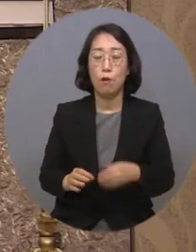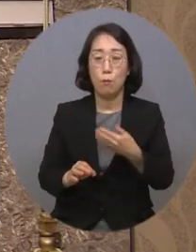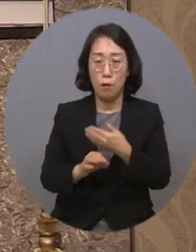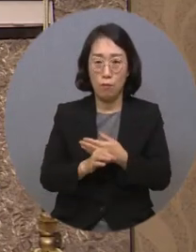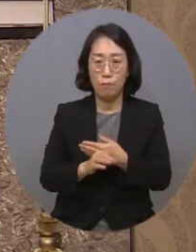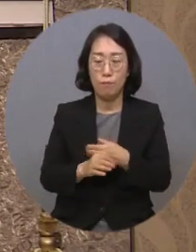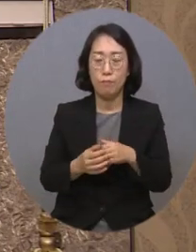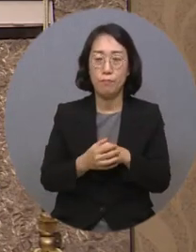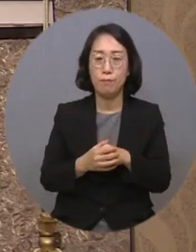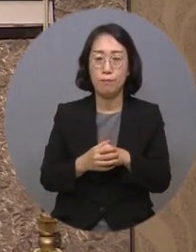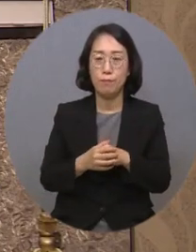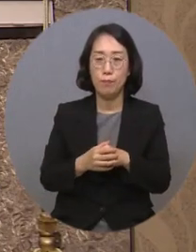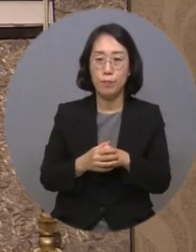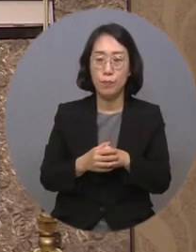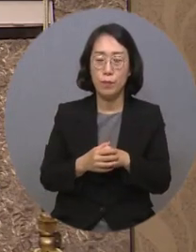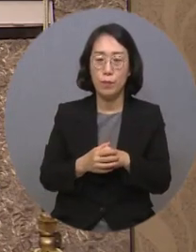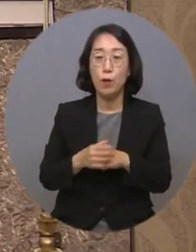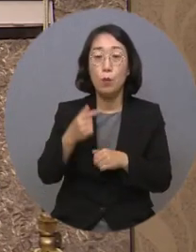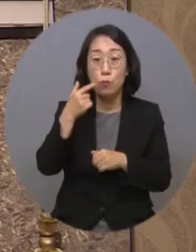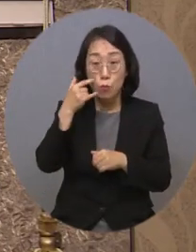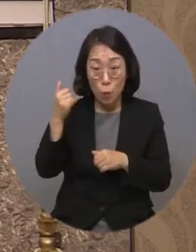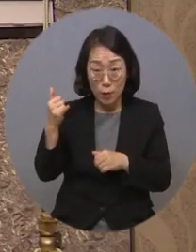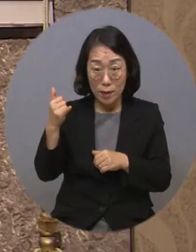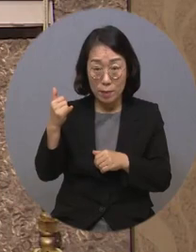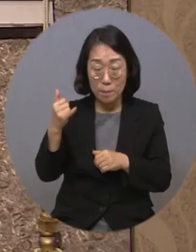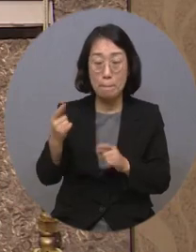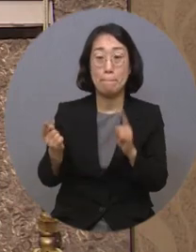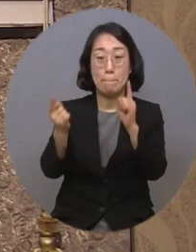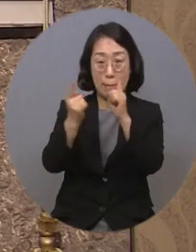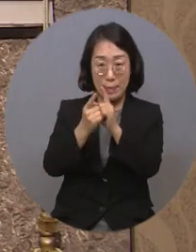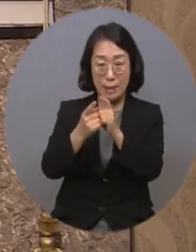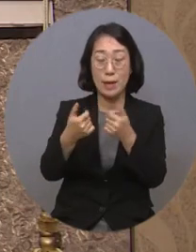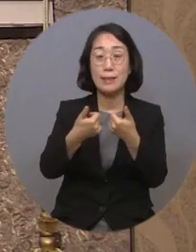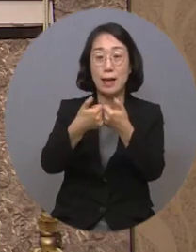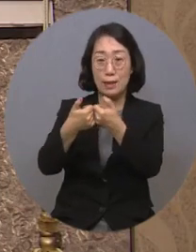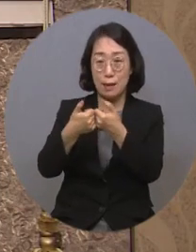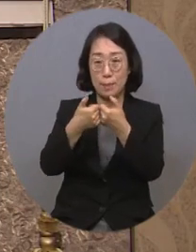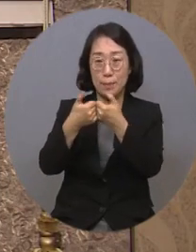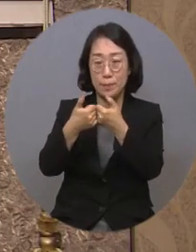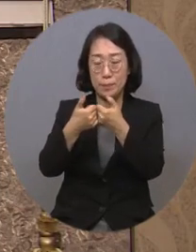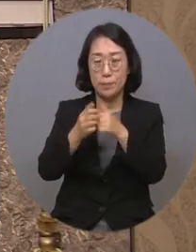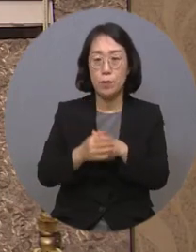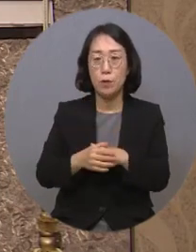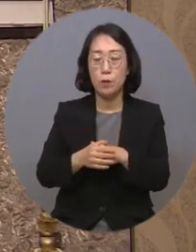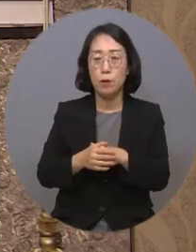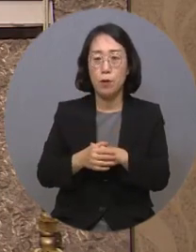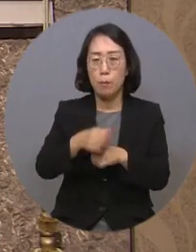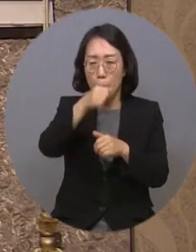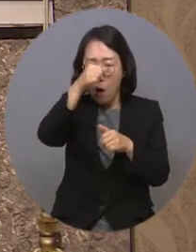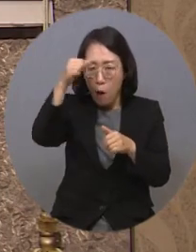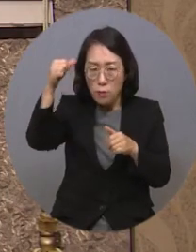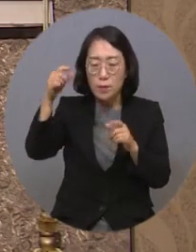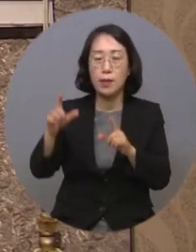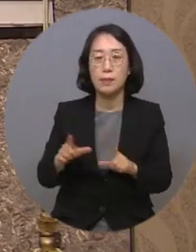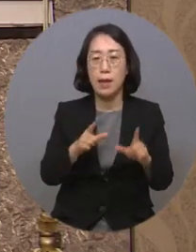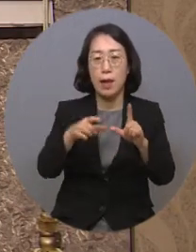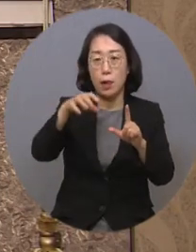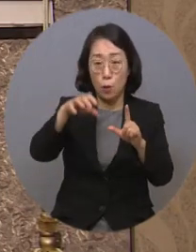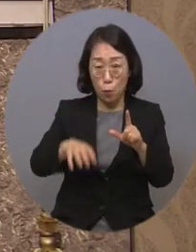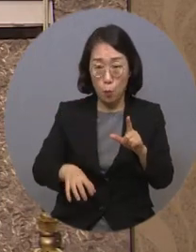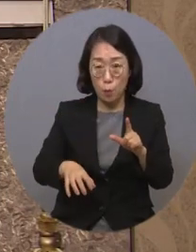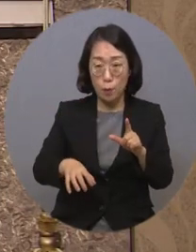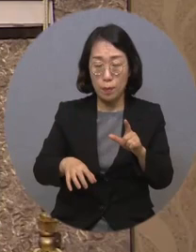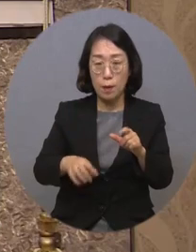제가 한번 그 부모님 만나보자 해서 이제 그 부모님 만나서 저희가 평생 살 수 있는 시스템을